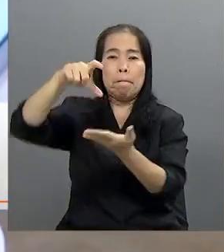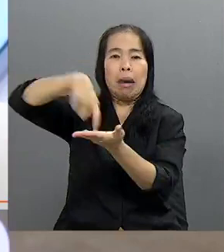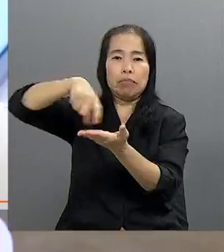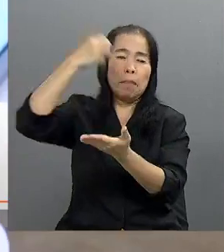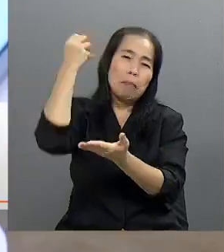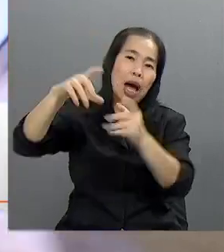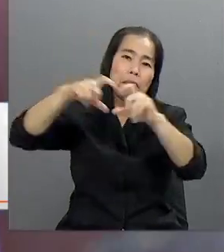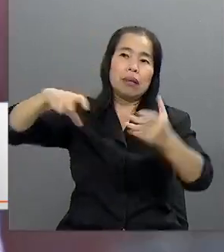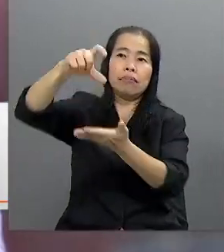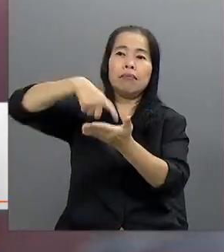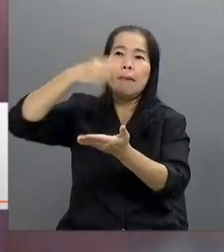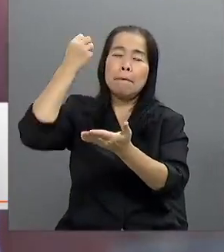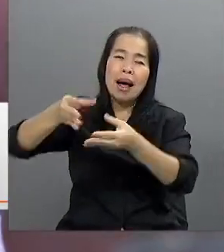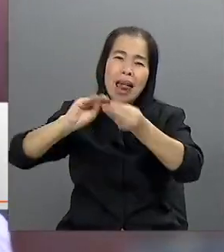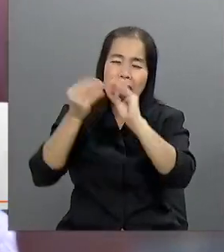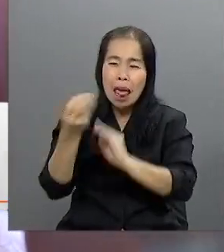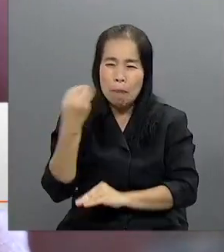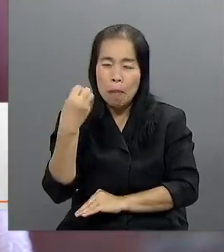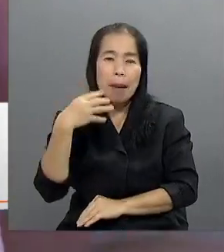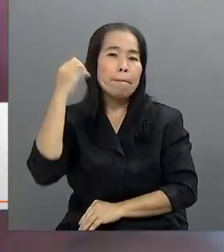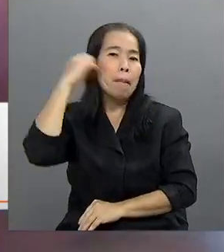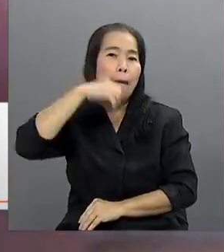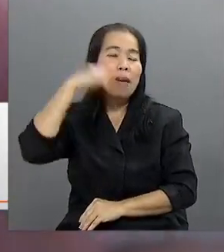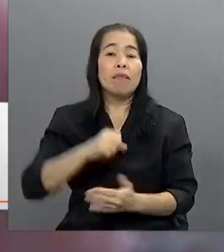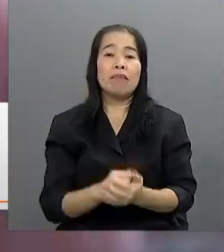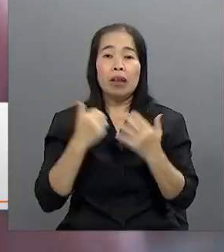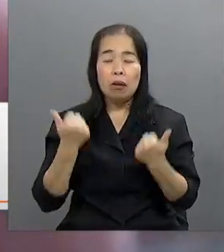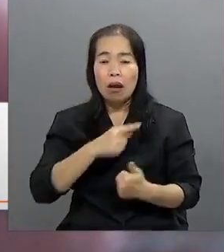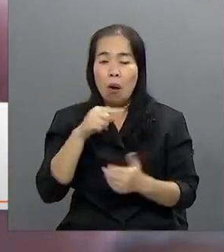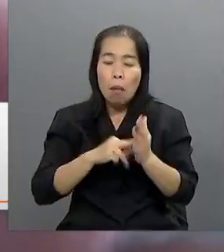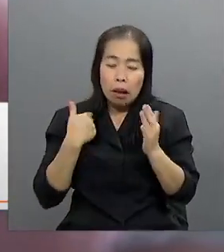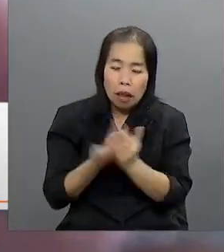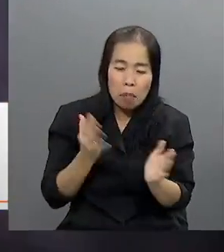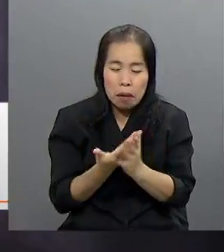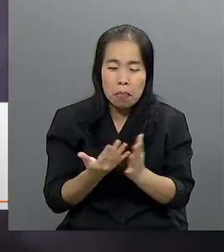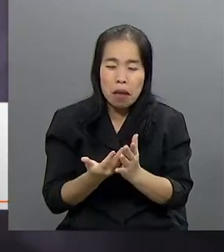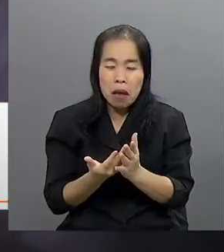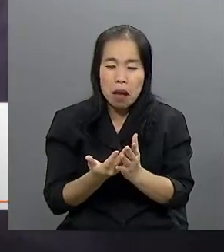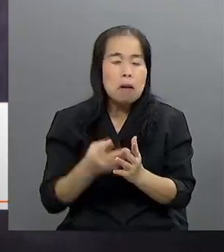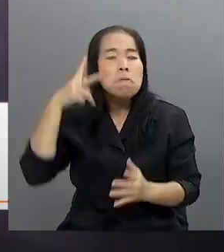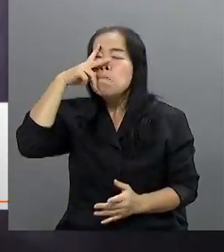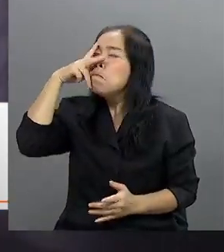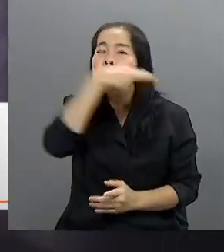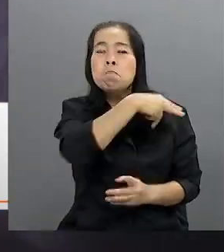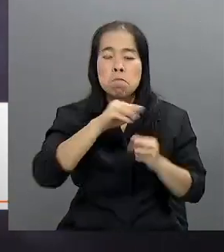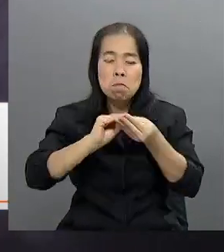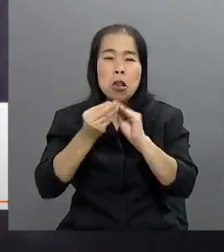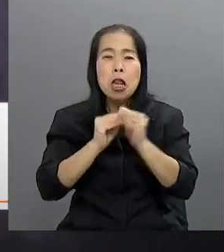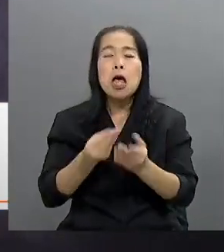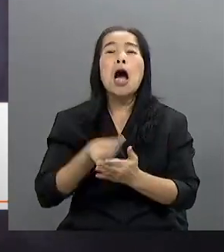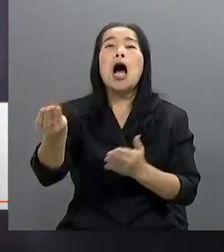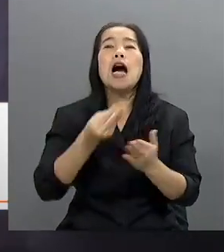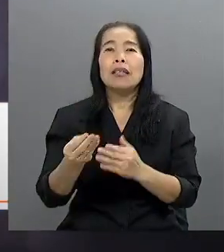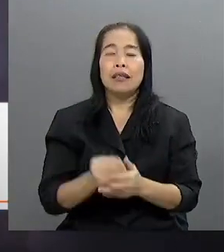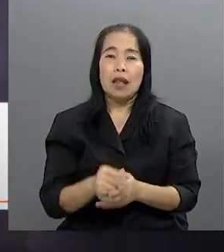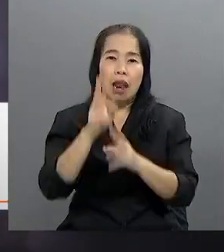ดังนั้นก็ต้องระมัดระวังยิ่งเฉพาะตอนช่วงที่ทำให้เราหน้ามืดที่สุดเนี่ยก็ช่วงแบบเลขเบิ้ลน่ะ11 11 10เดี๋ยวล่าสุดนี่จะ